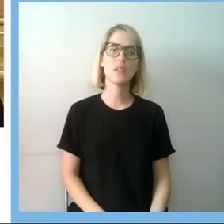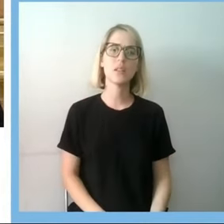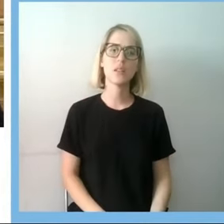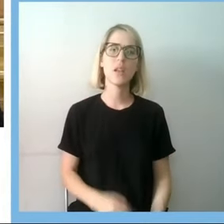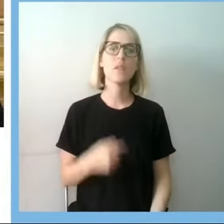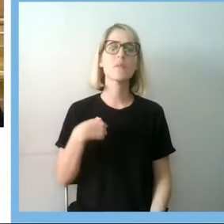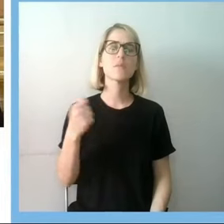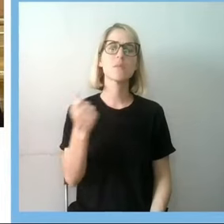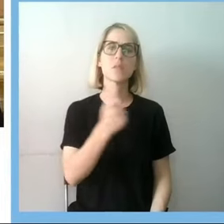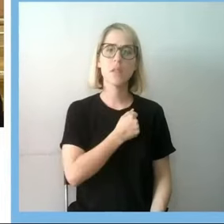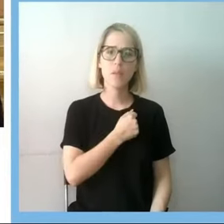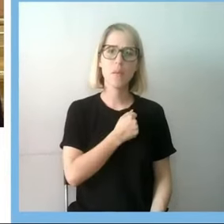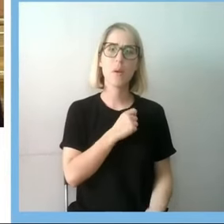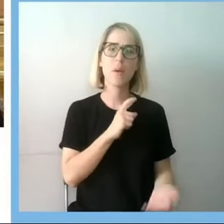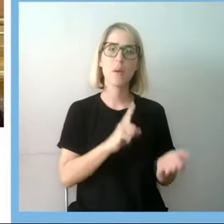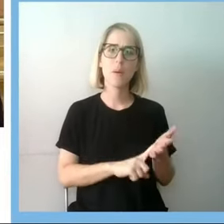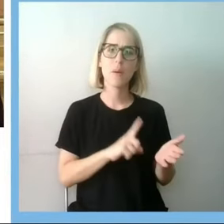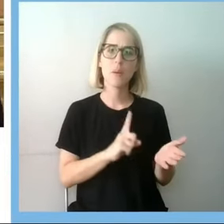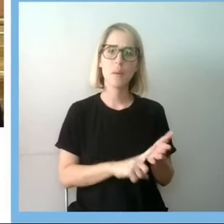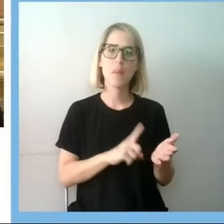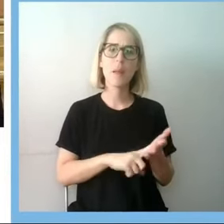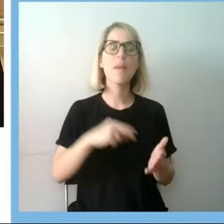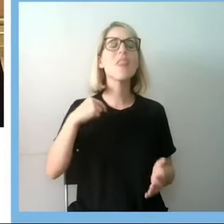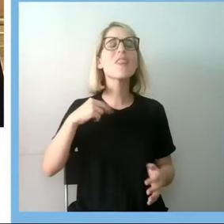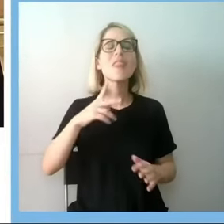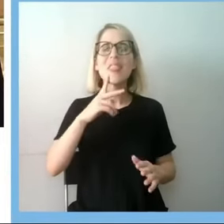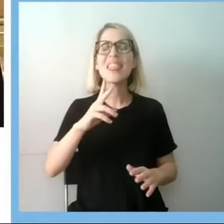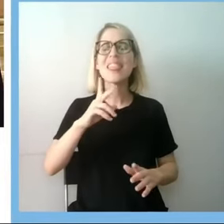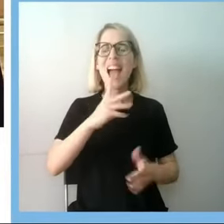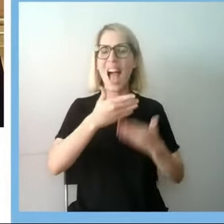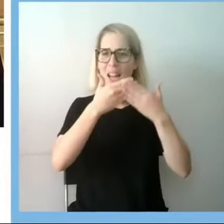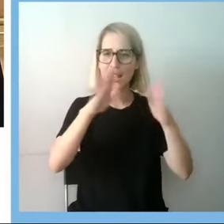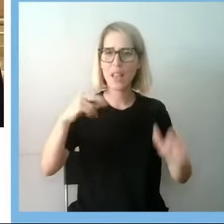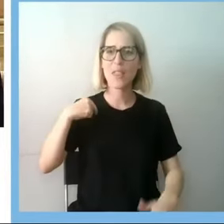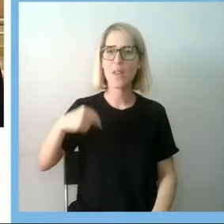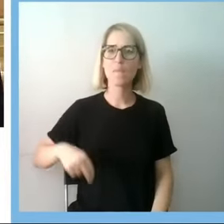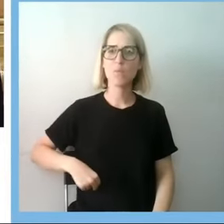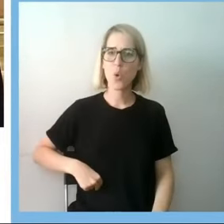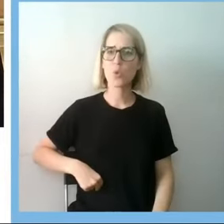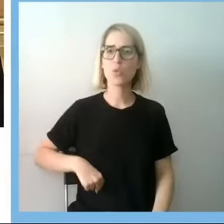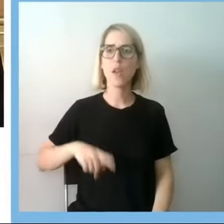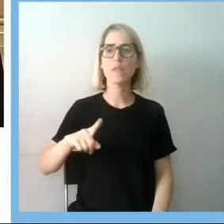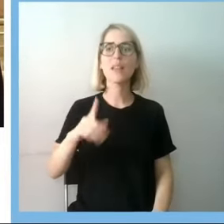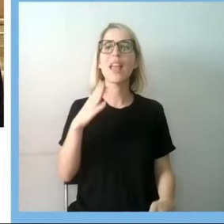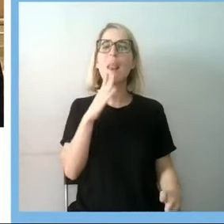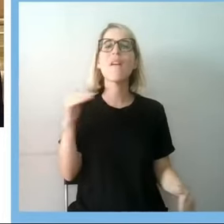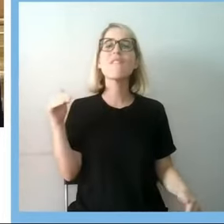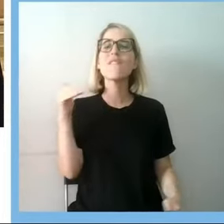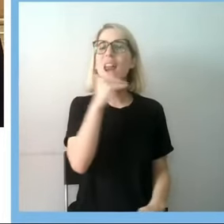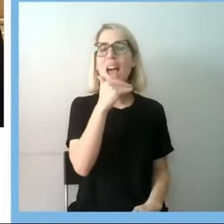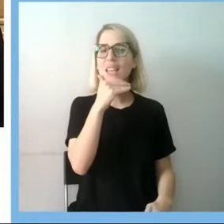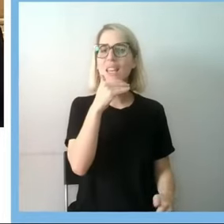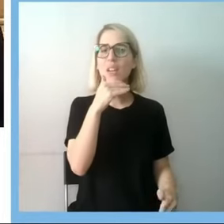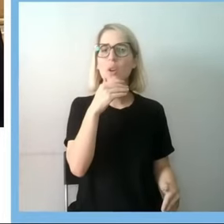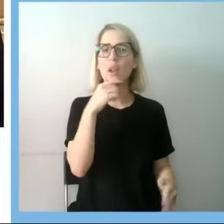Θεωρούμε και πρέπει να πάρει πρωτοβουλία ο Δήμος να διαμορφώσει κανονιστική για τη βραχυχρόνια μίσθωση στην Αθήνα. Εμείς